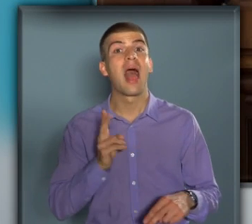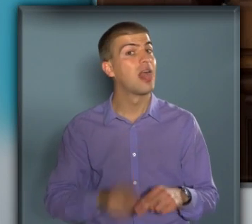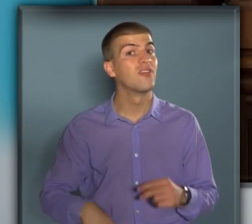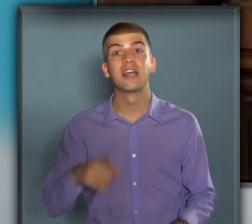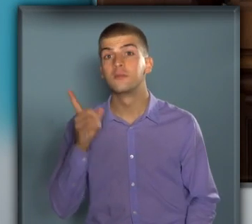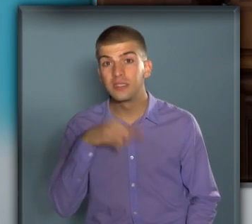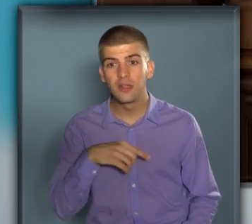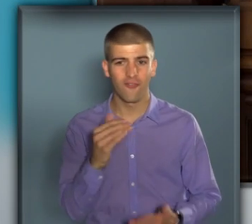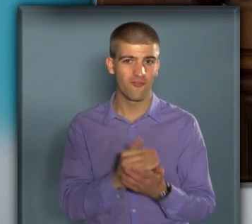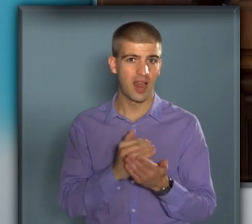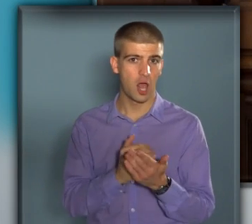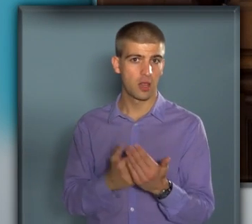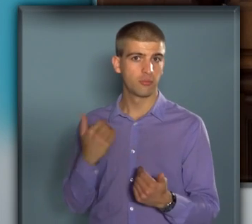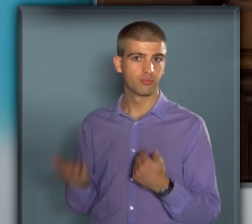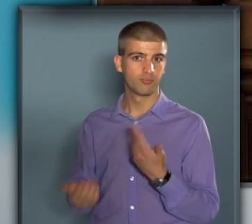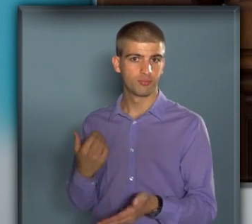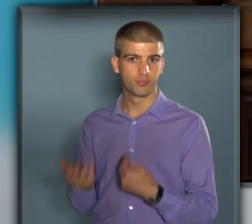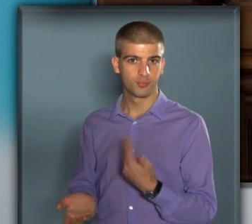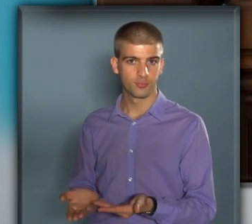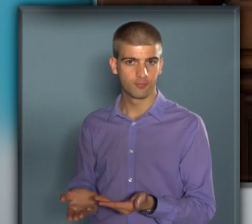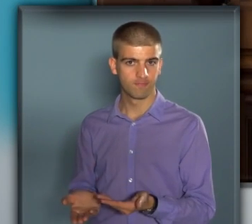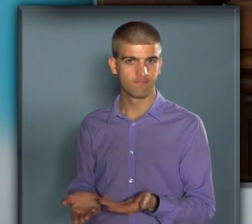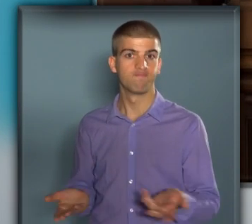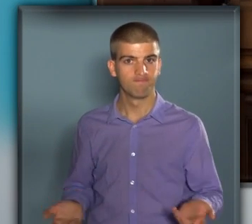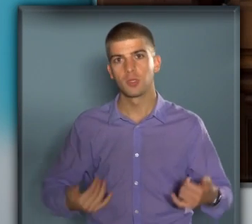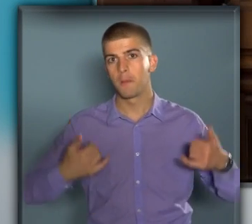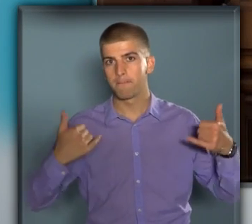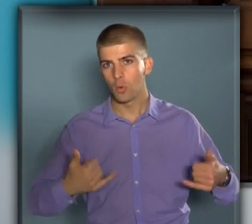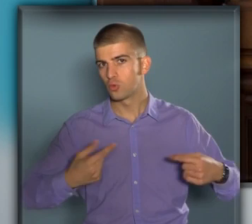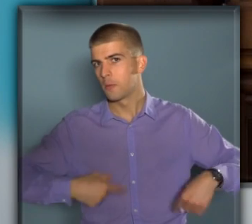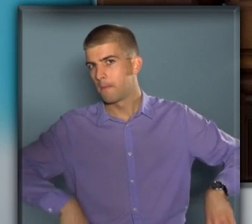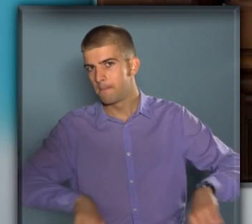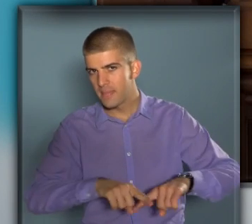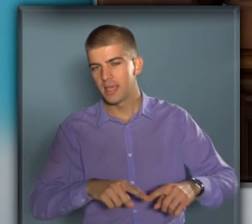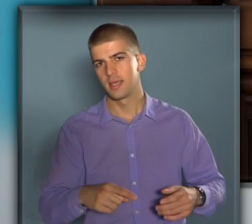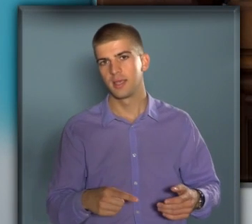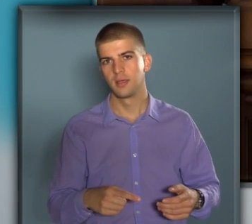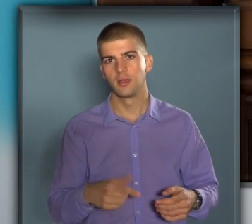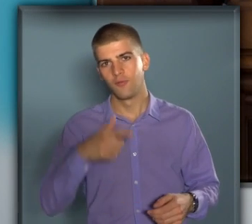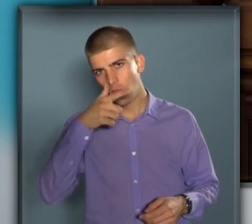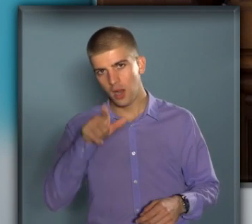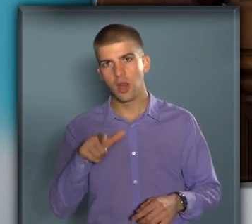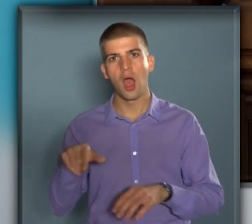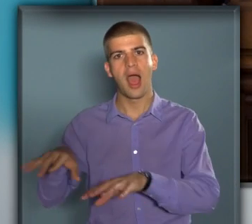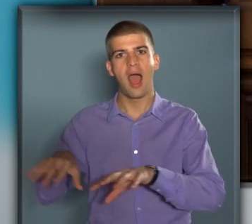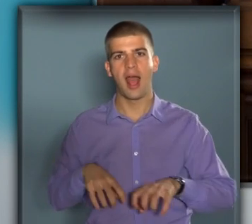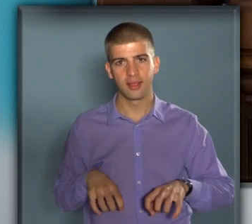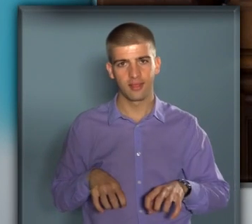végezte a rábízott feladatokat. Ma rajtunk a sor, ma mi vagyunk Berecki